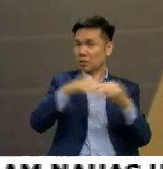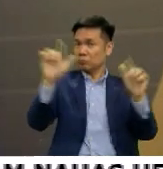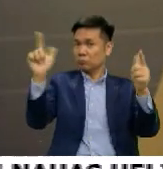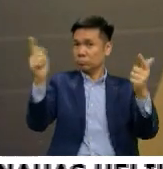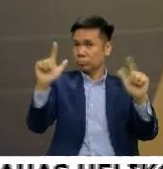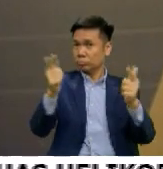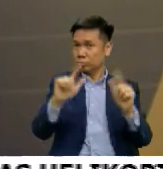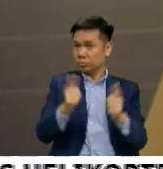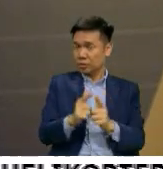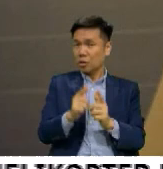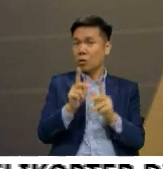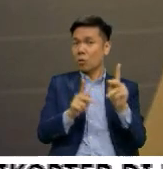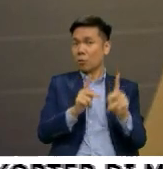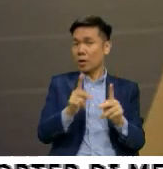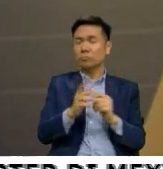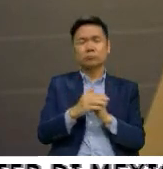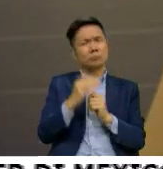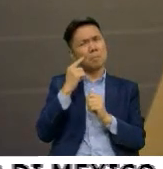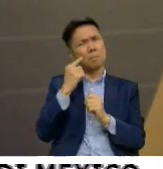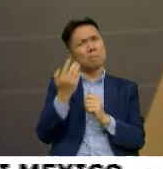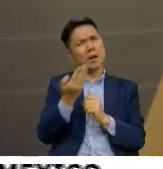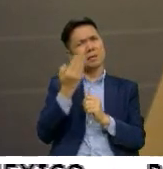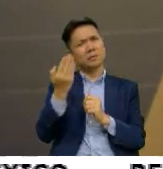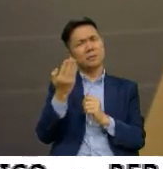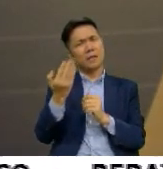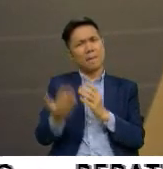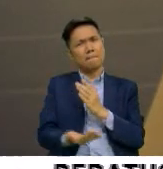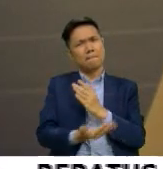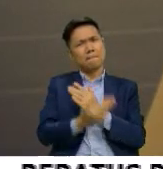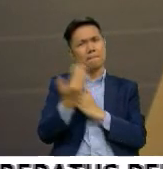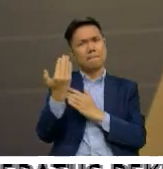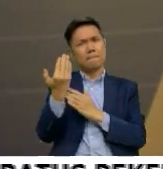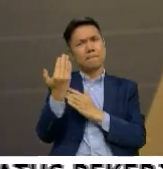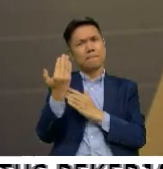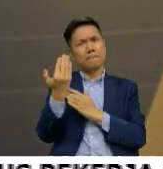biasanya yang akan keluar pada